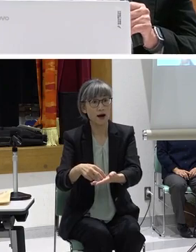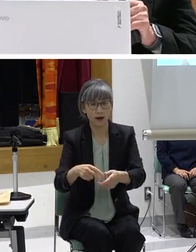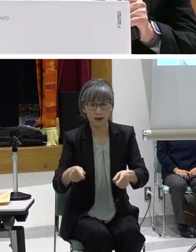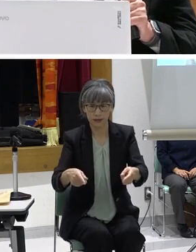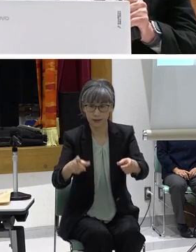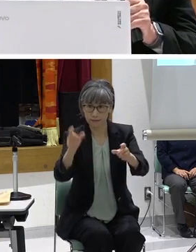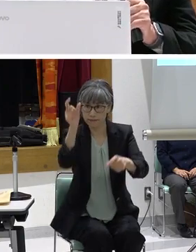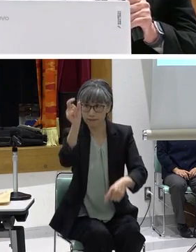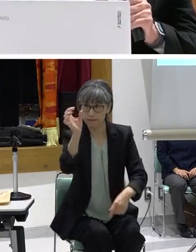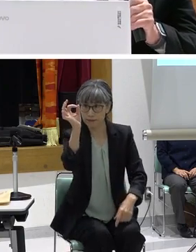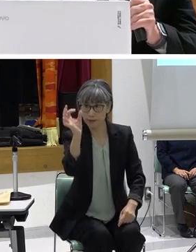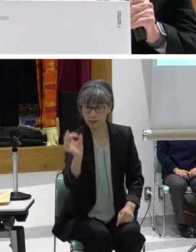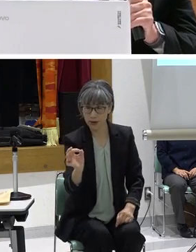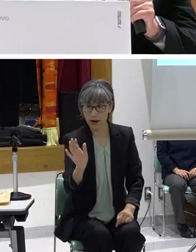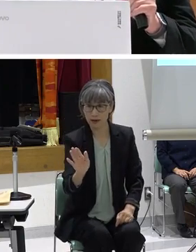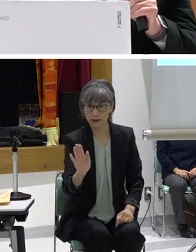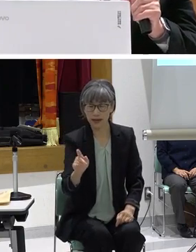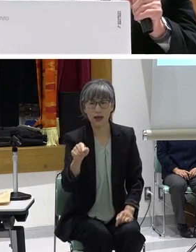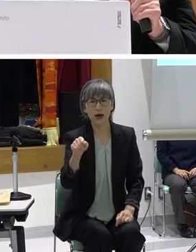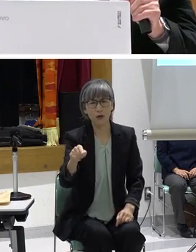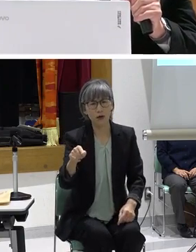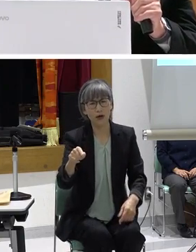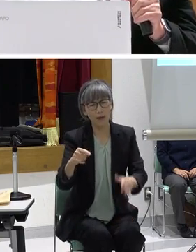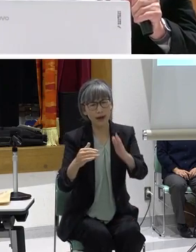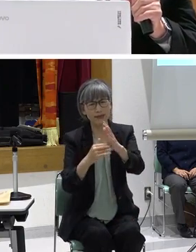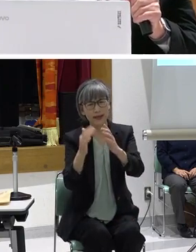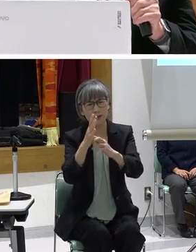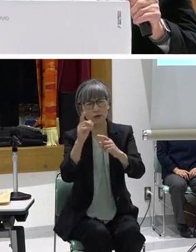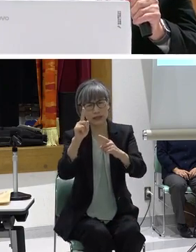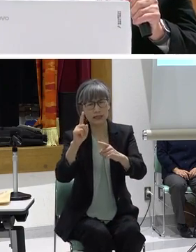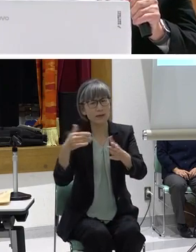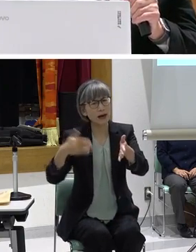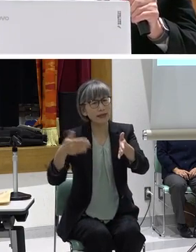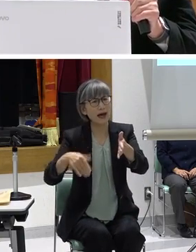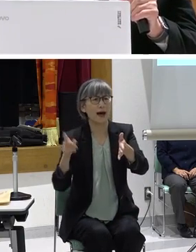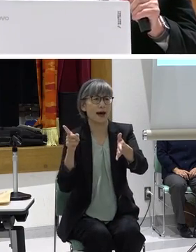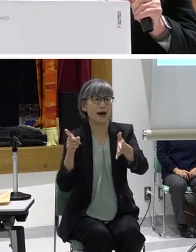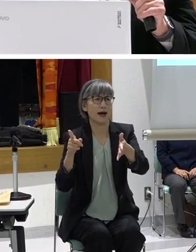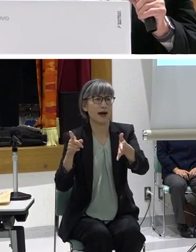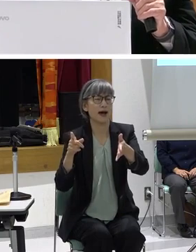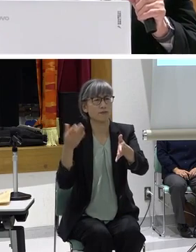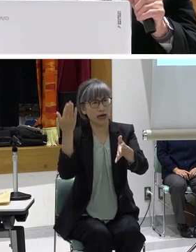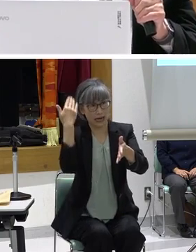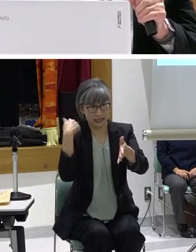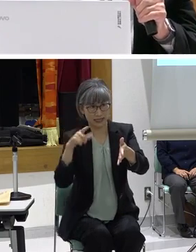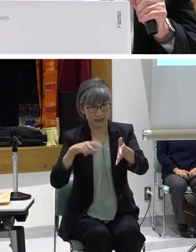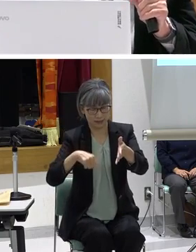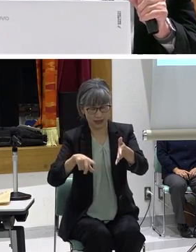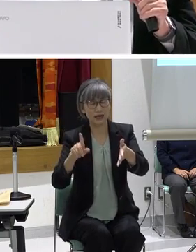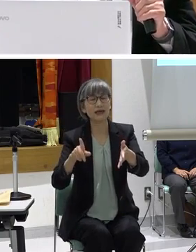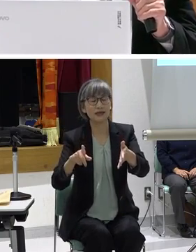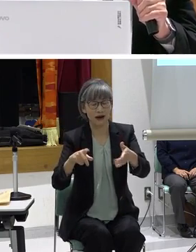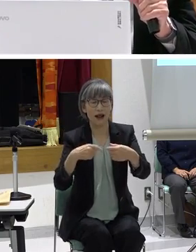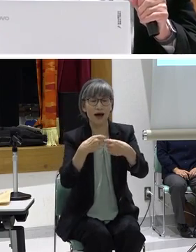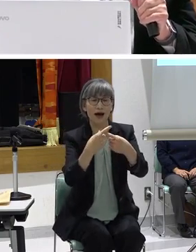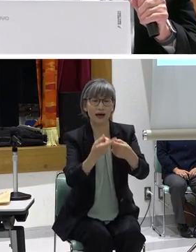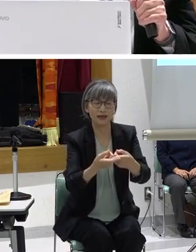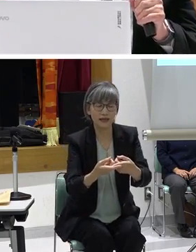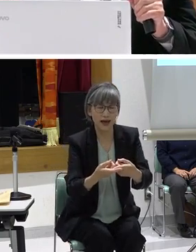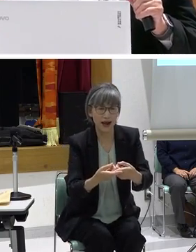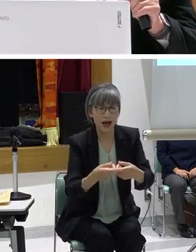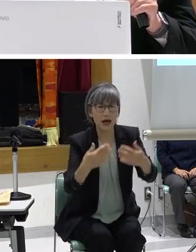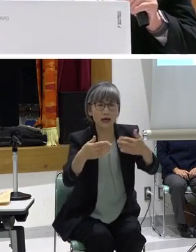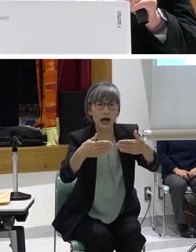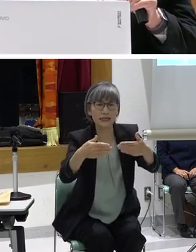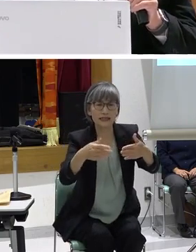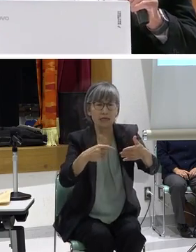って、残念ながらこの仕組みが入る前なんですね。で、だから中でボタンを押さなきゃいけない、まあ普通のエレベーター